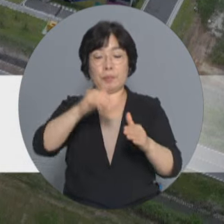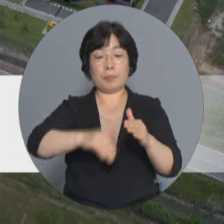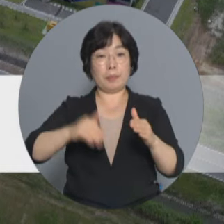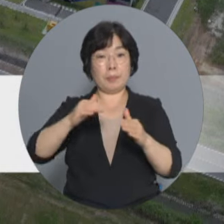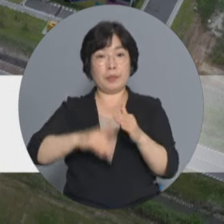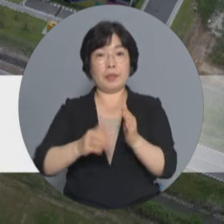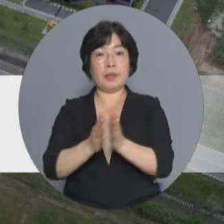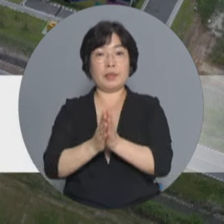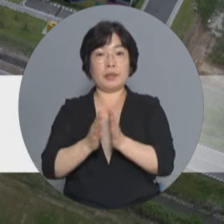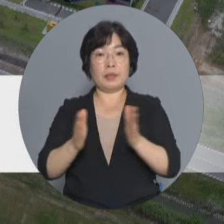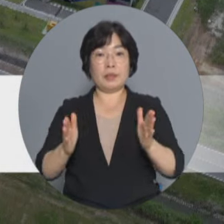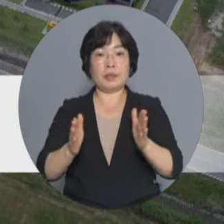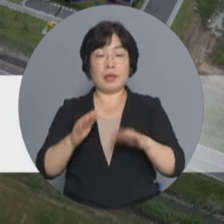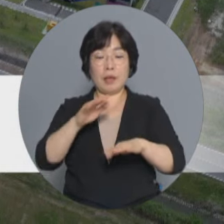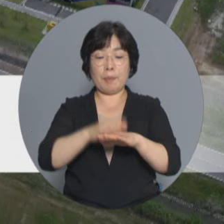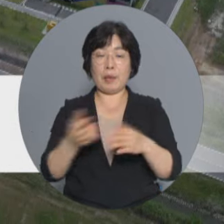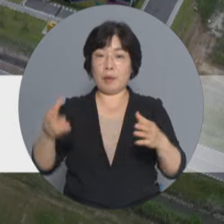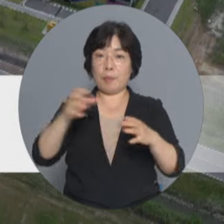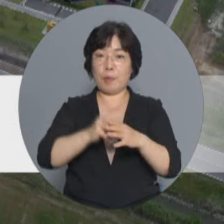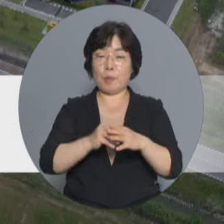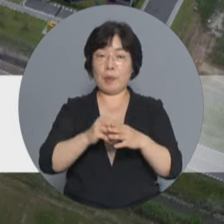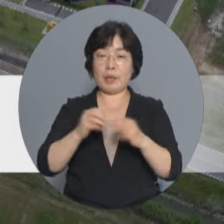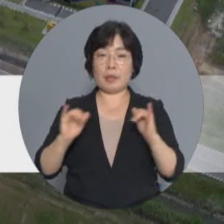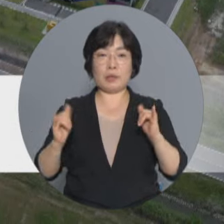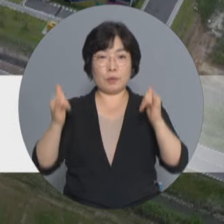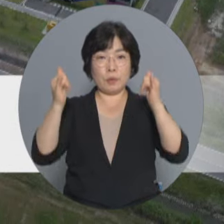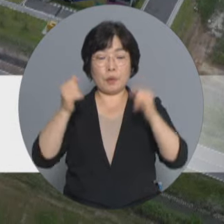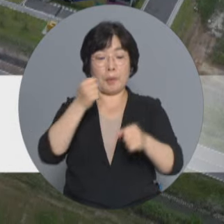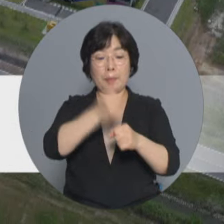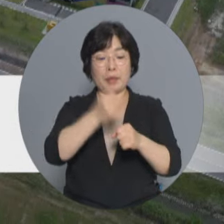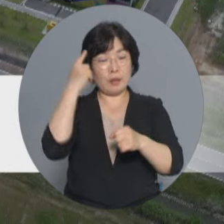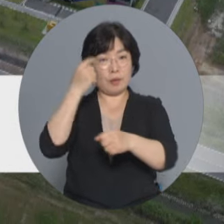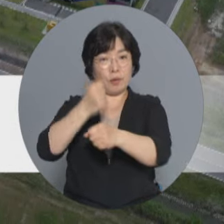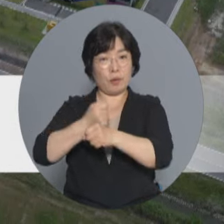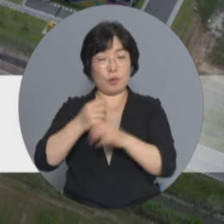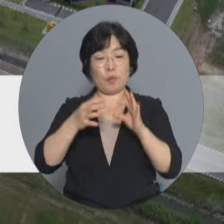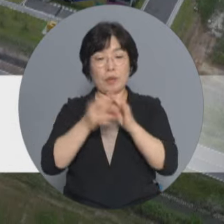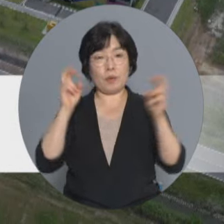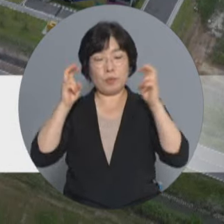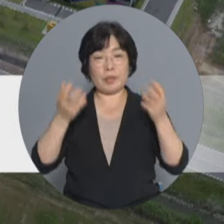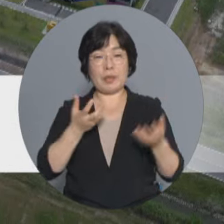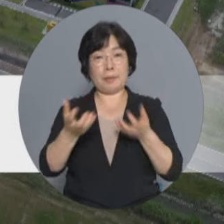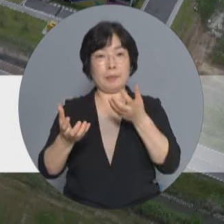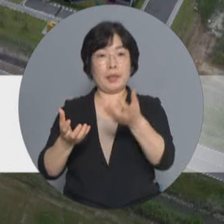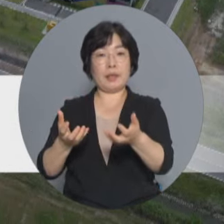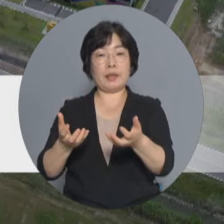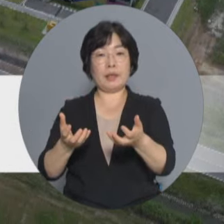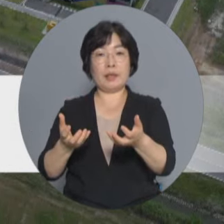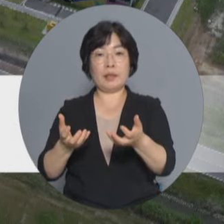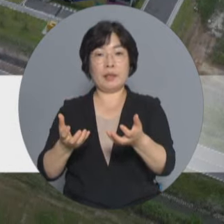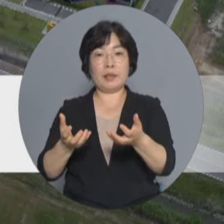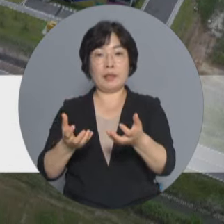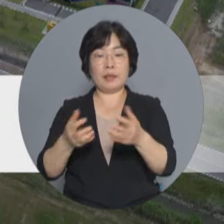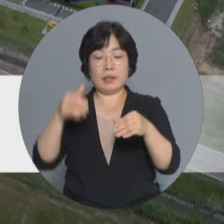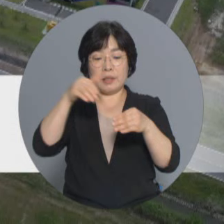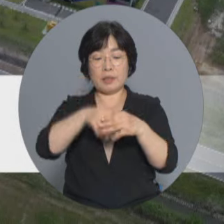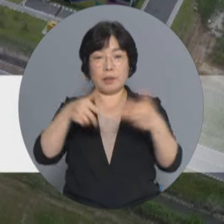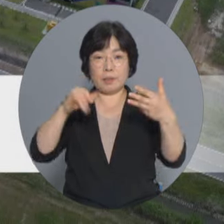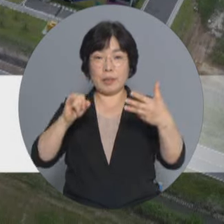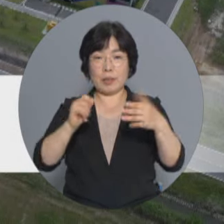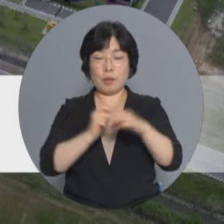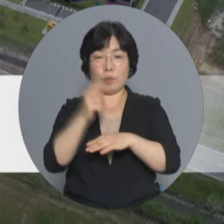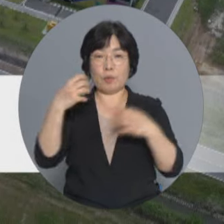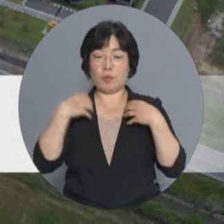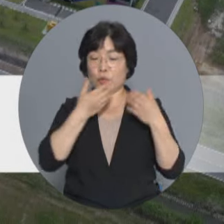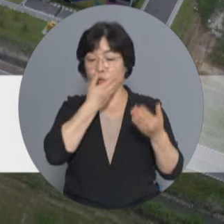착공했습니다. 농업용을 포함한 상용화 드론의 제조, 연구와 관련한 기업들이 입주할 예정인데요. 민선 8기